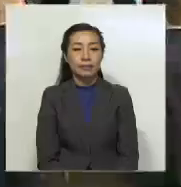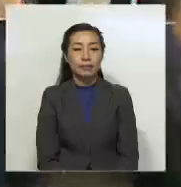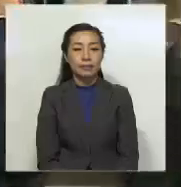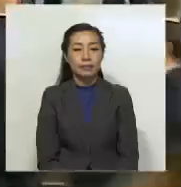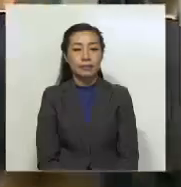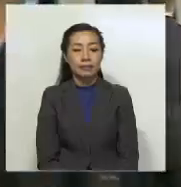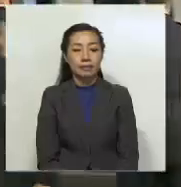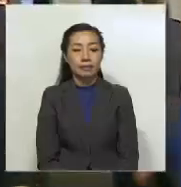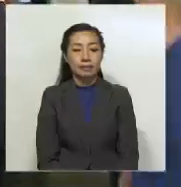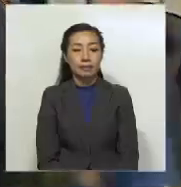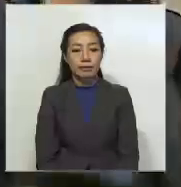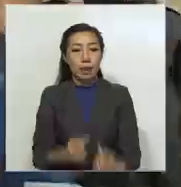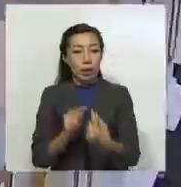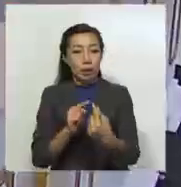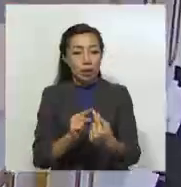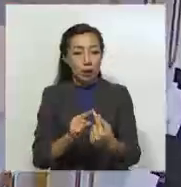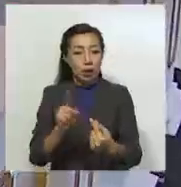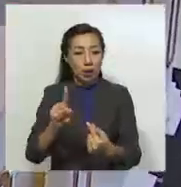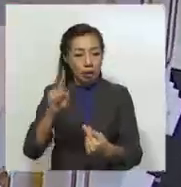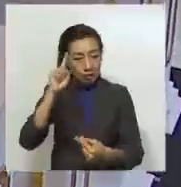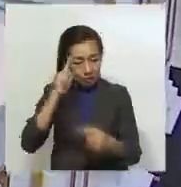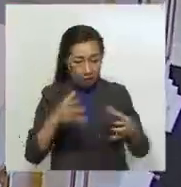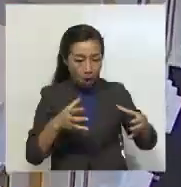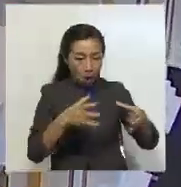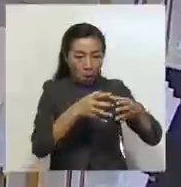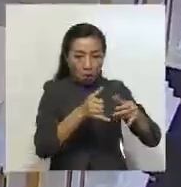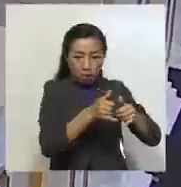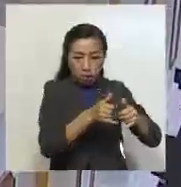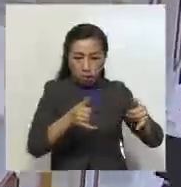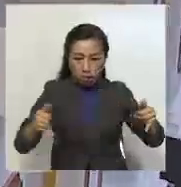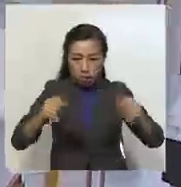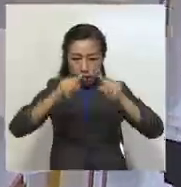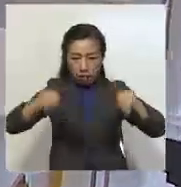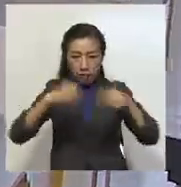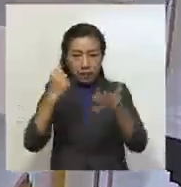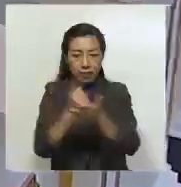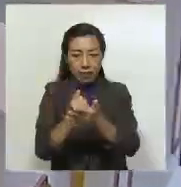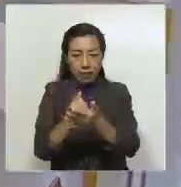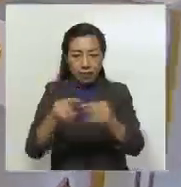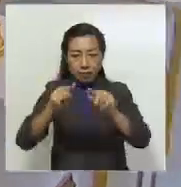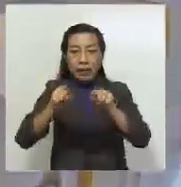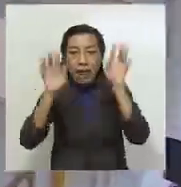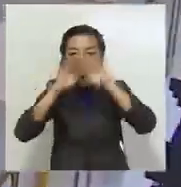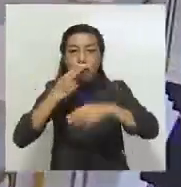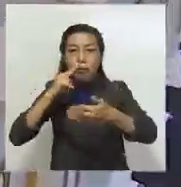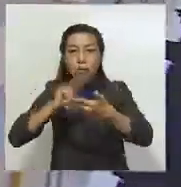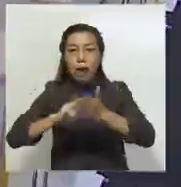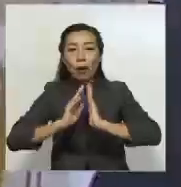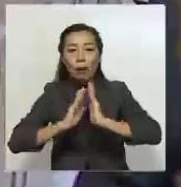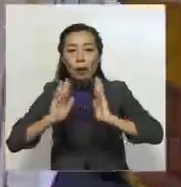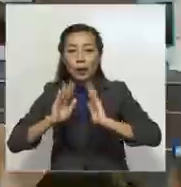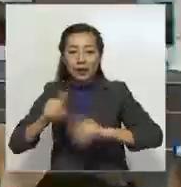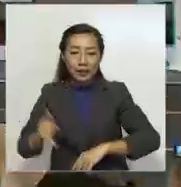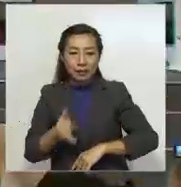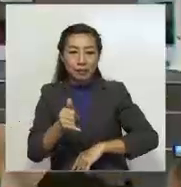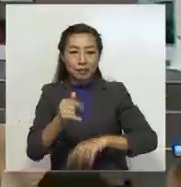จากนั้นนะคะก็เป็นช่วงของการเชิญผู้แทนแต่ละกลุ่มขึ้นไปรับสำเนาพระราชกระแสทรงขอบใจเบื้องหน้าพระฉ